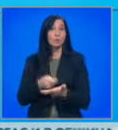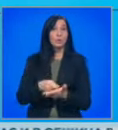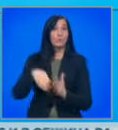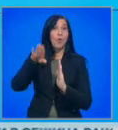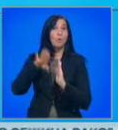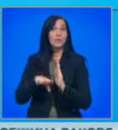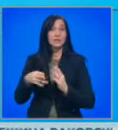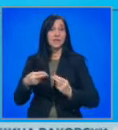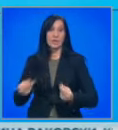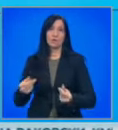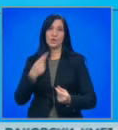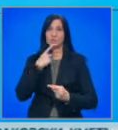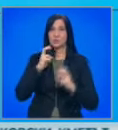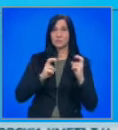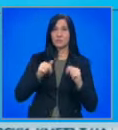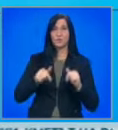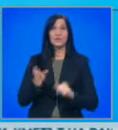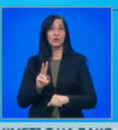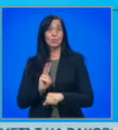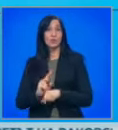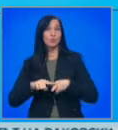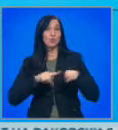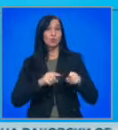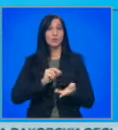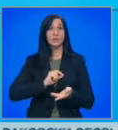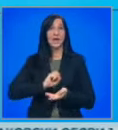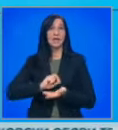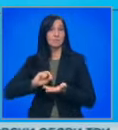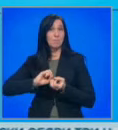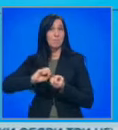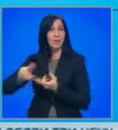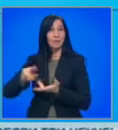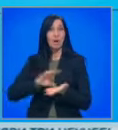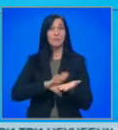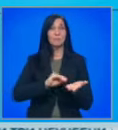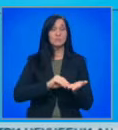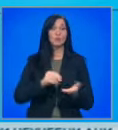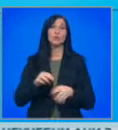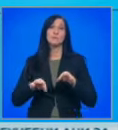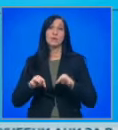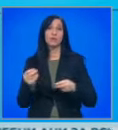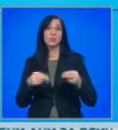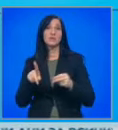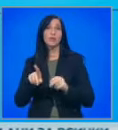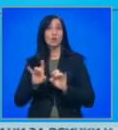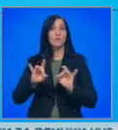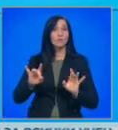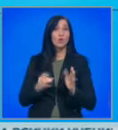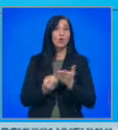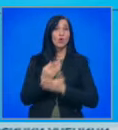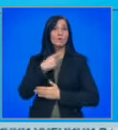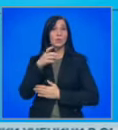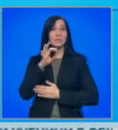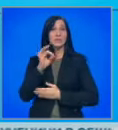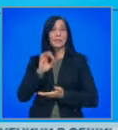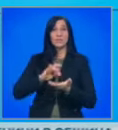по-ниски разходи за транспорт. А днес следобед прокуратурата е изпратила писмо до избирателната комисия, в което информира за нови 150